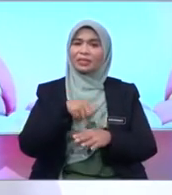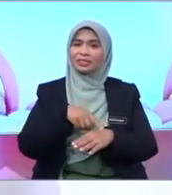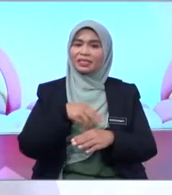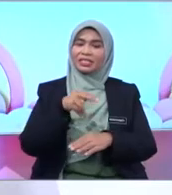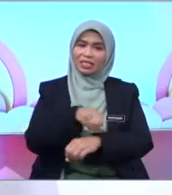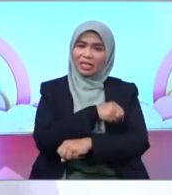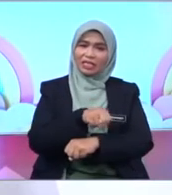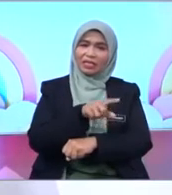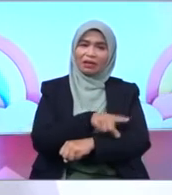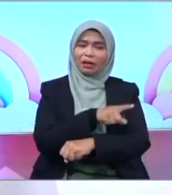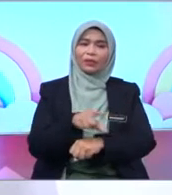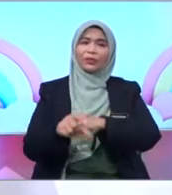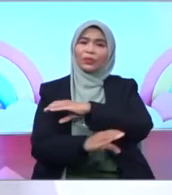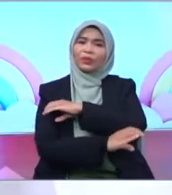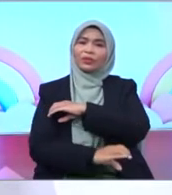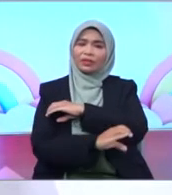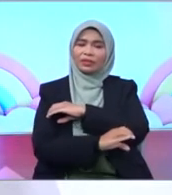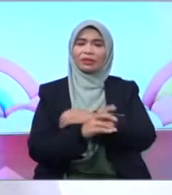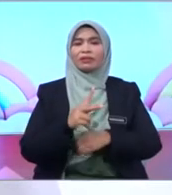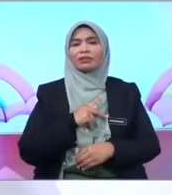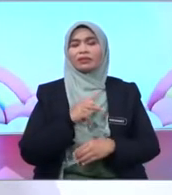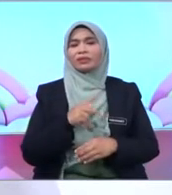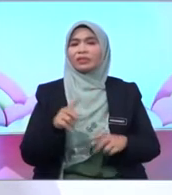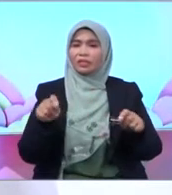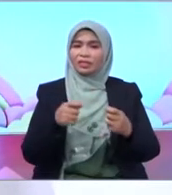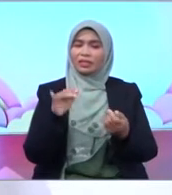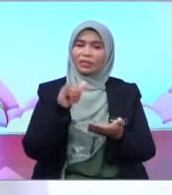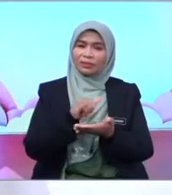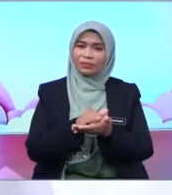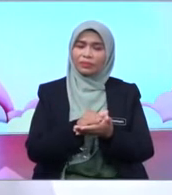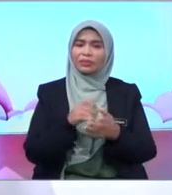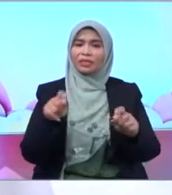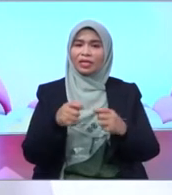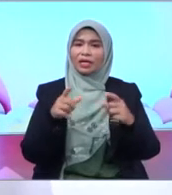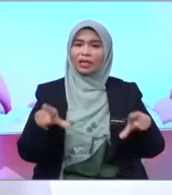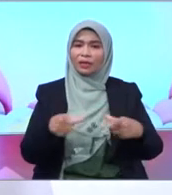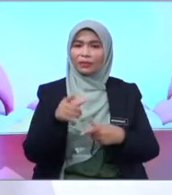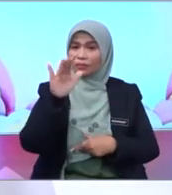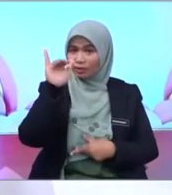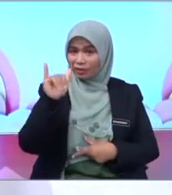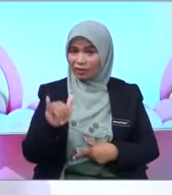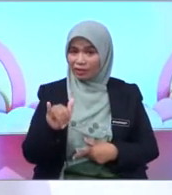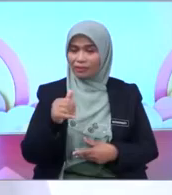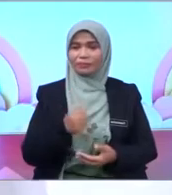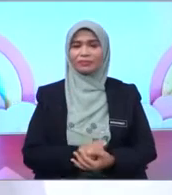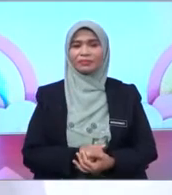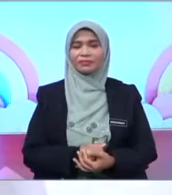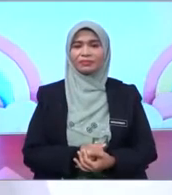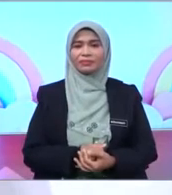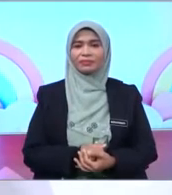lagu negaraku tindakan itu pekan tingkah laku yang tepat kosong